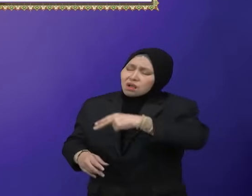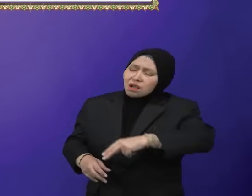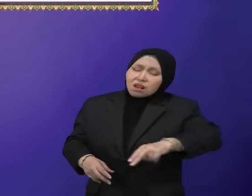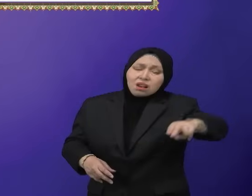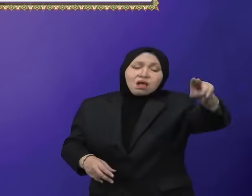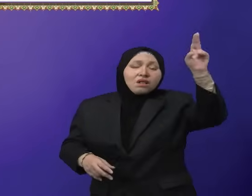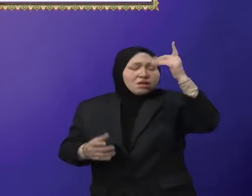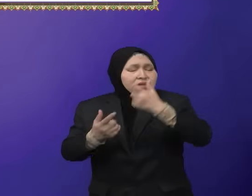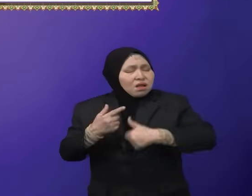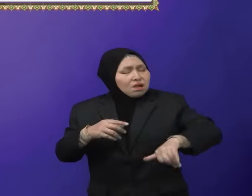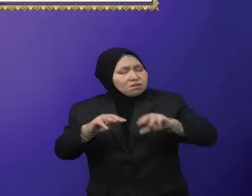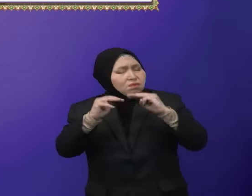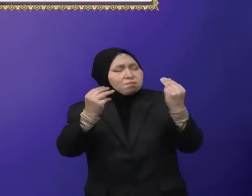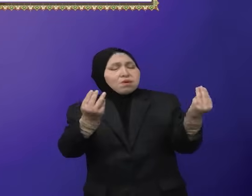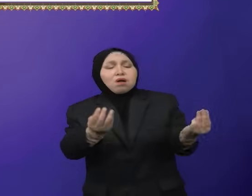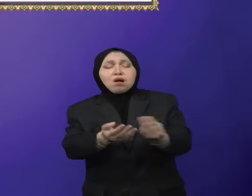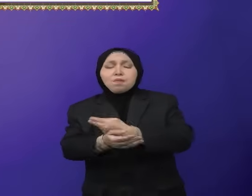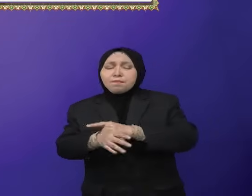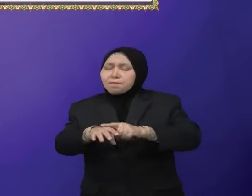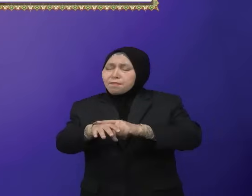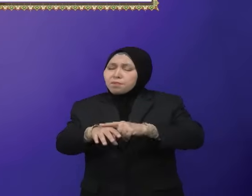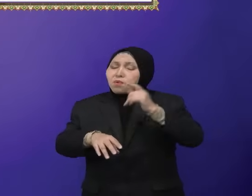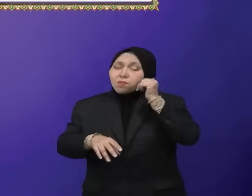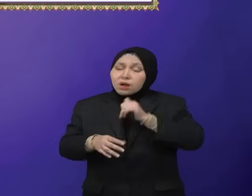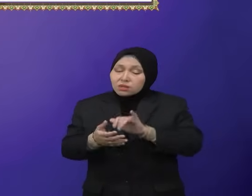liyubayyana lakum wa